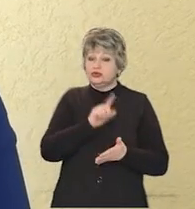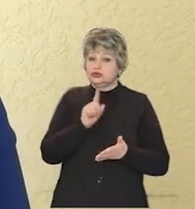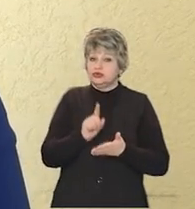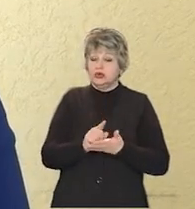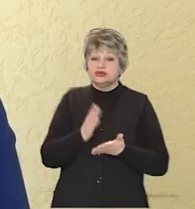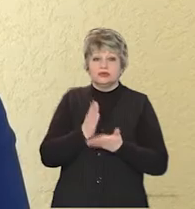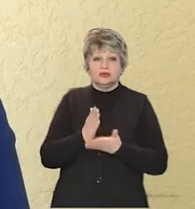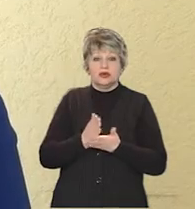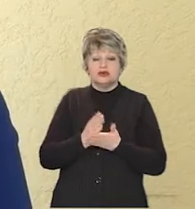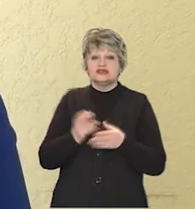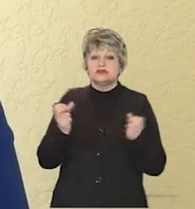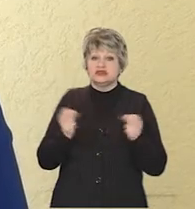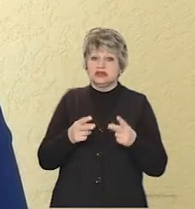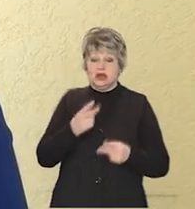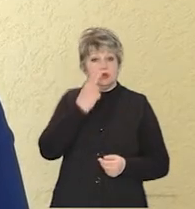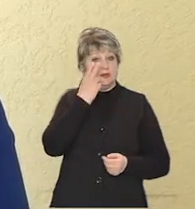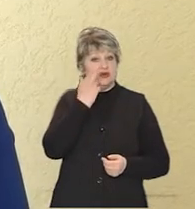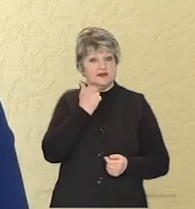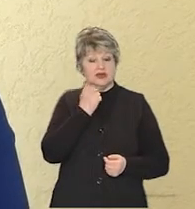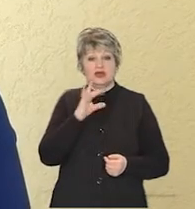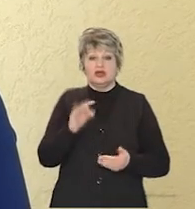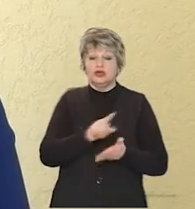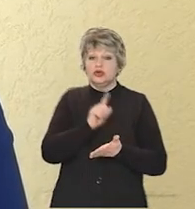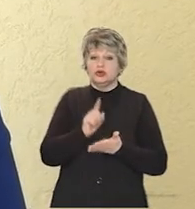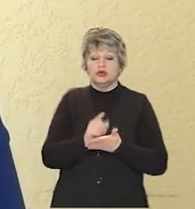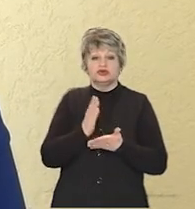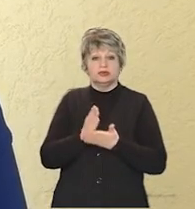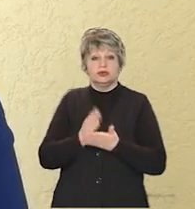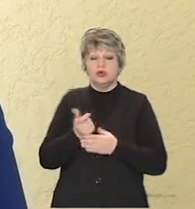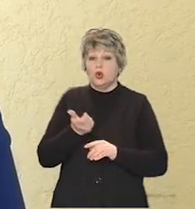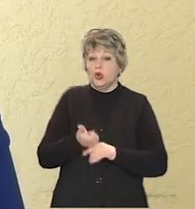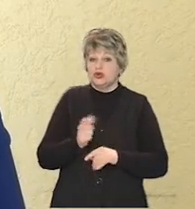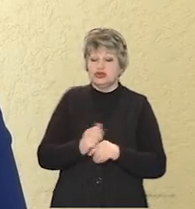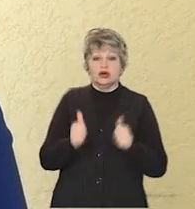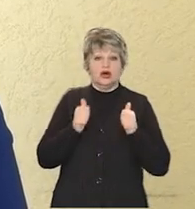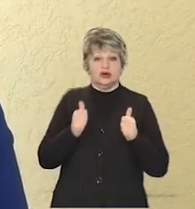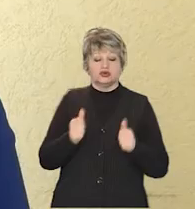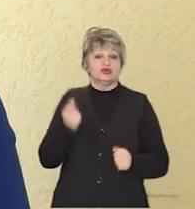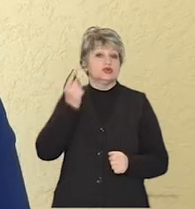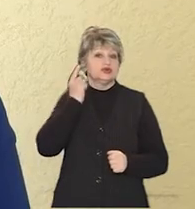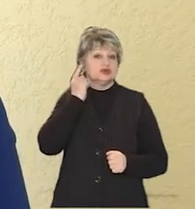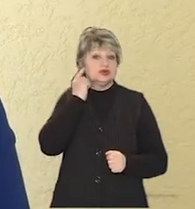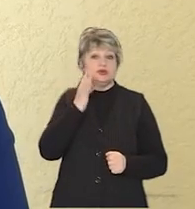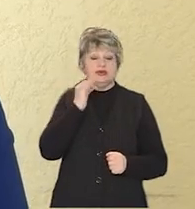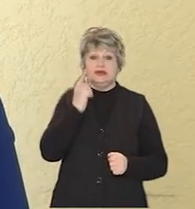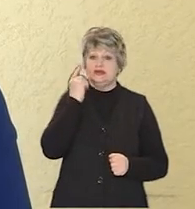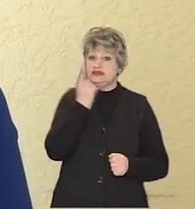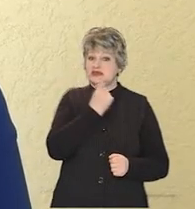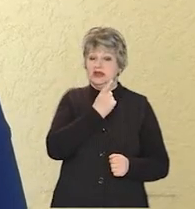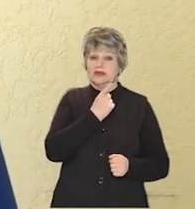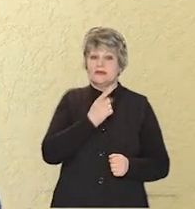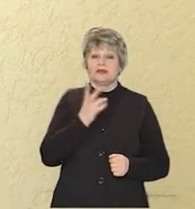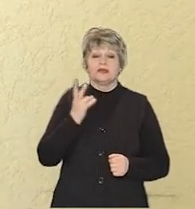должен обладать специальными навыками и должен иметь очень хороший слух и зрение.